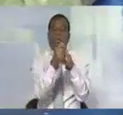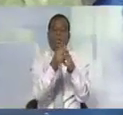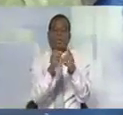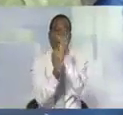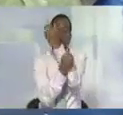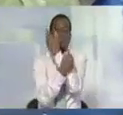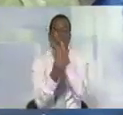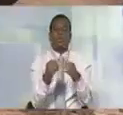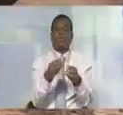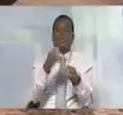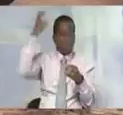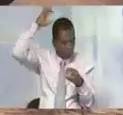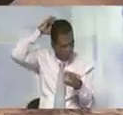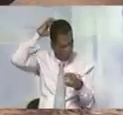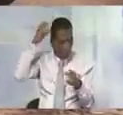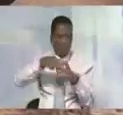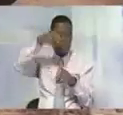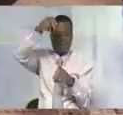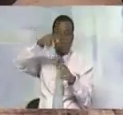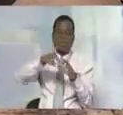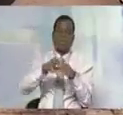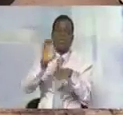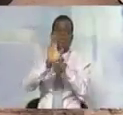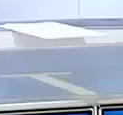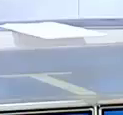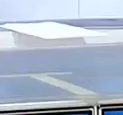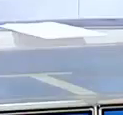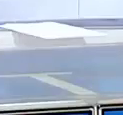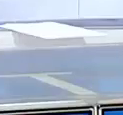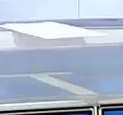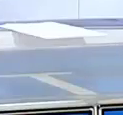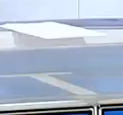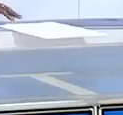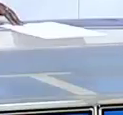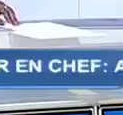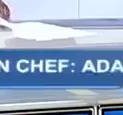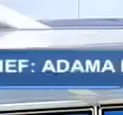manioc et maraîcher de la zone nord-ouest de la Côte d'Ivoire.